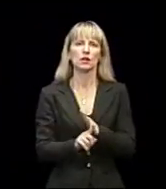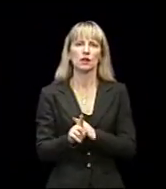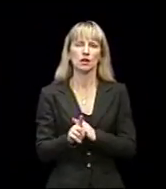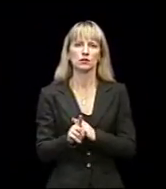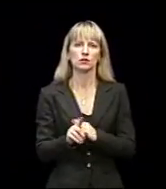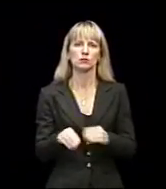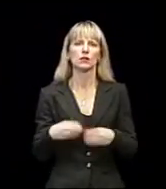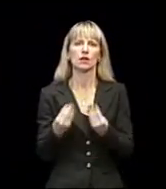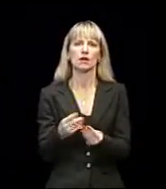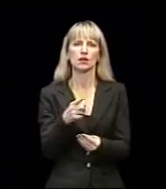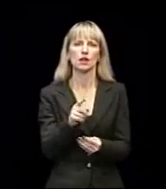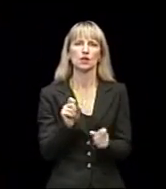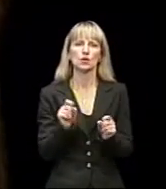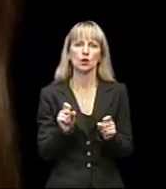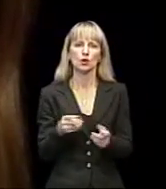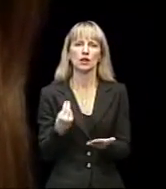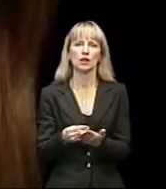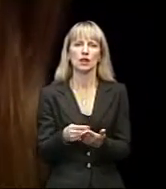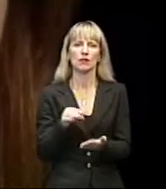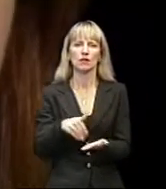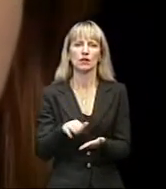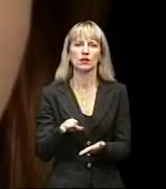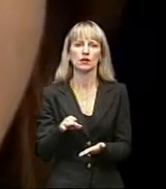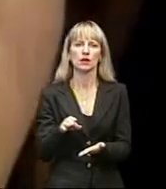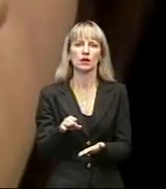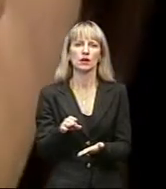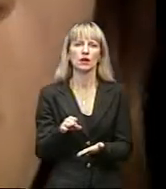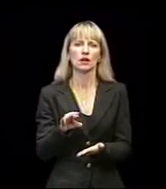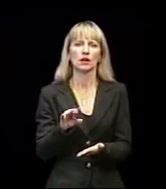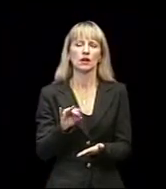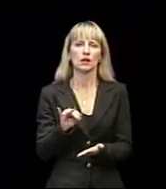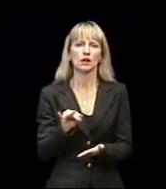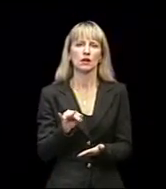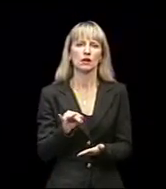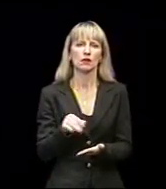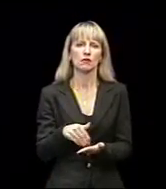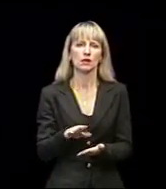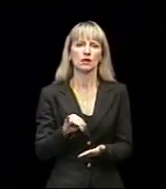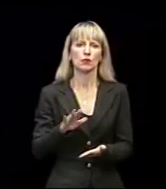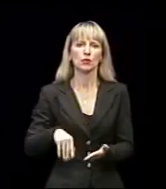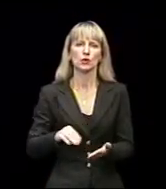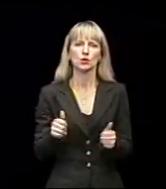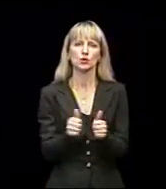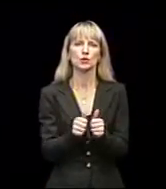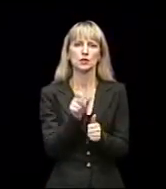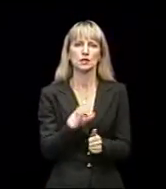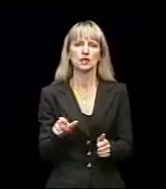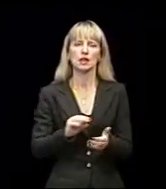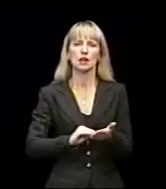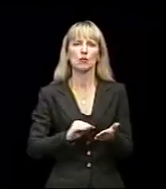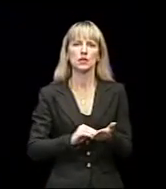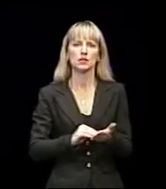гроші, золото. Вона відмовилася виносити борошна також для них. Хтось із сусідей написав на неї